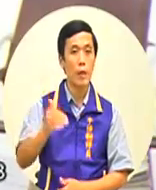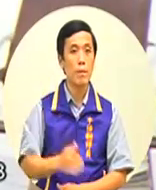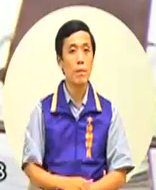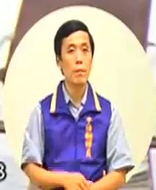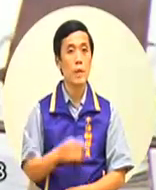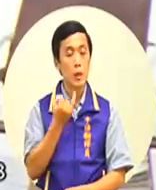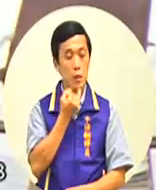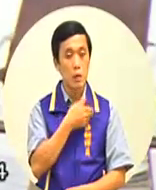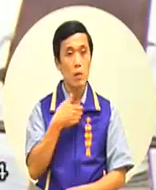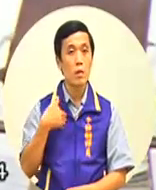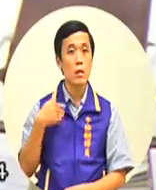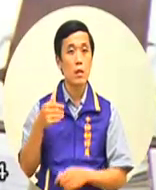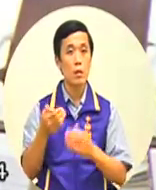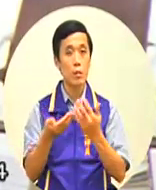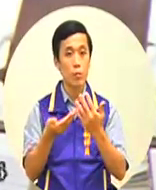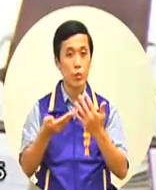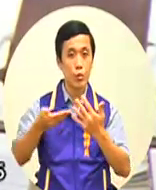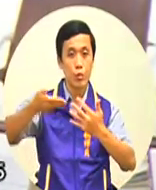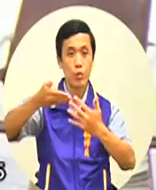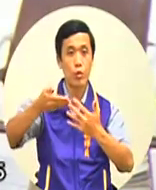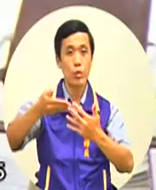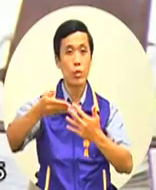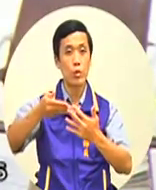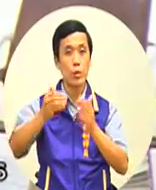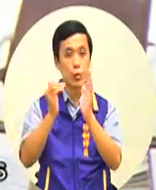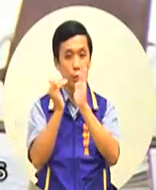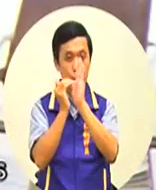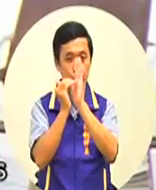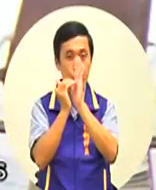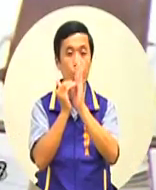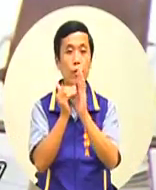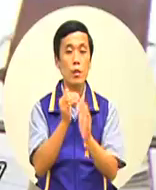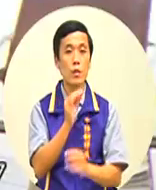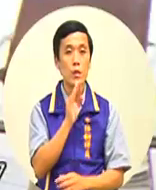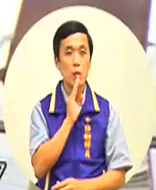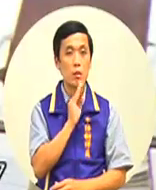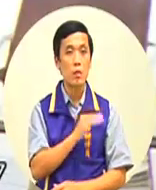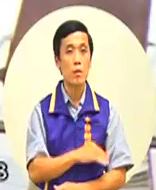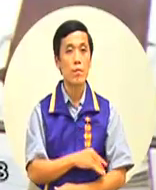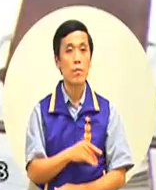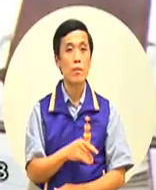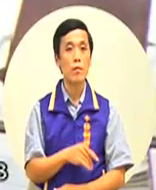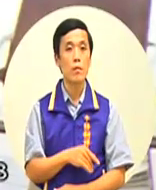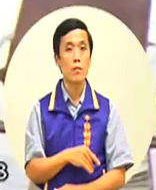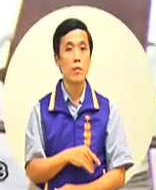可能是刚升任哈，刚升任哈。所以你看，